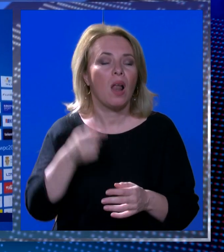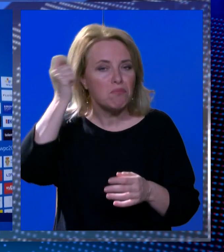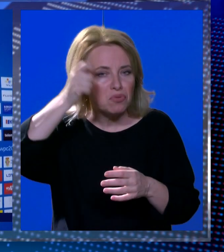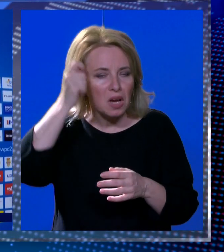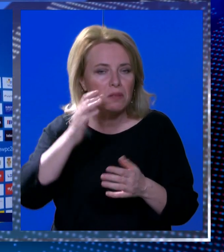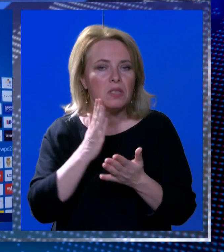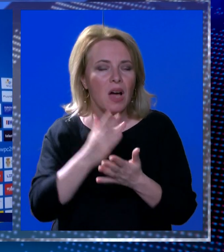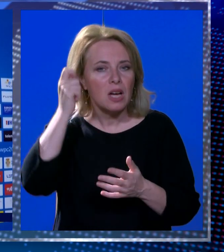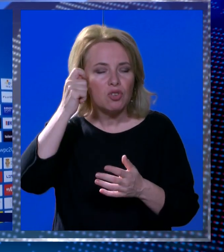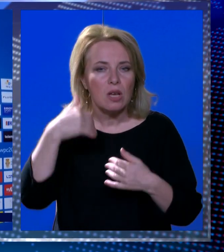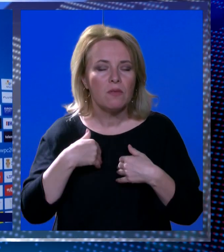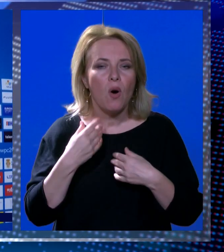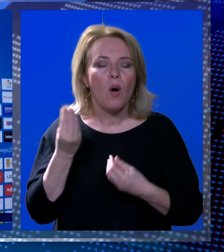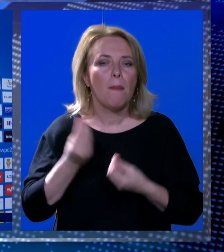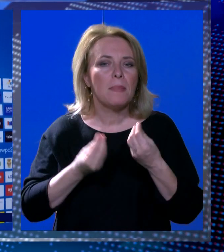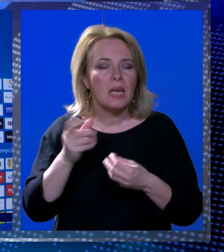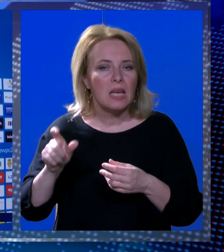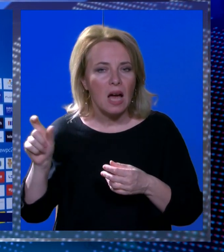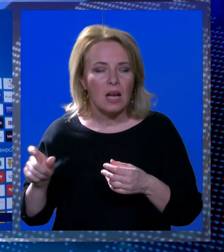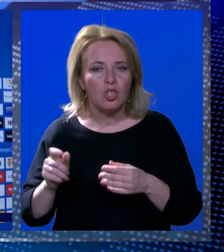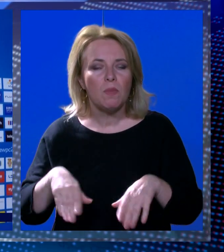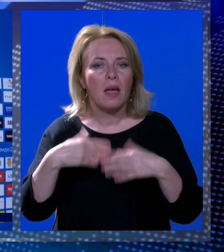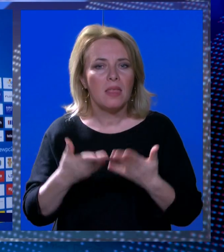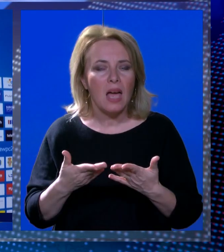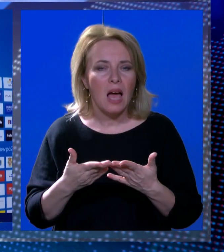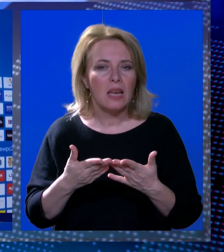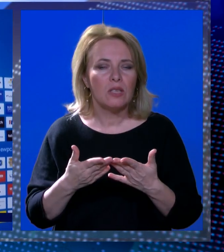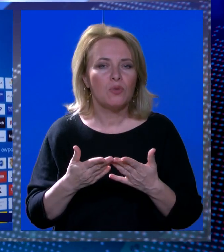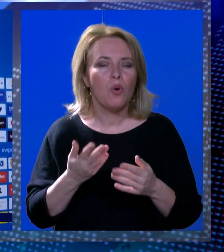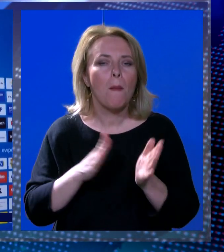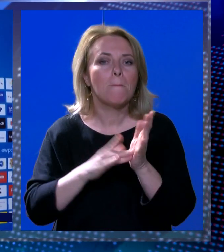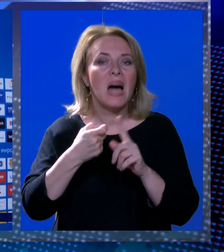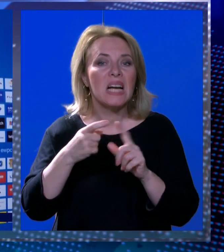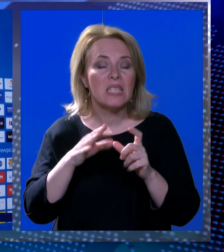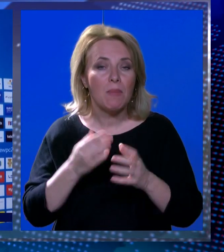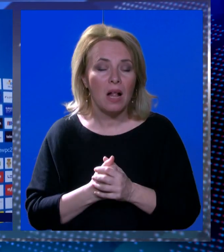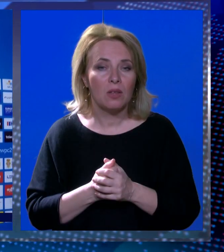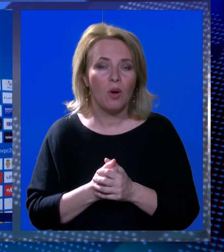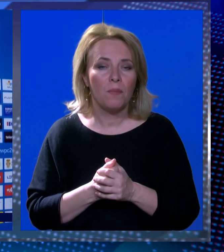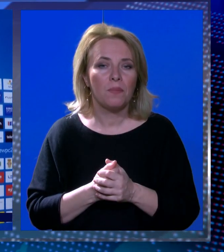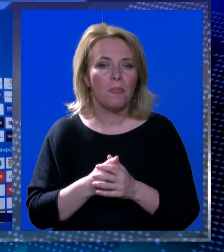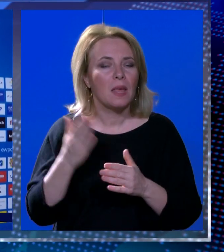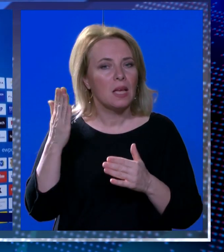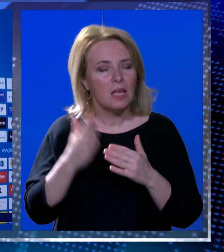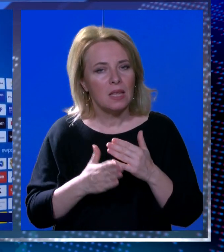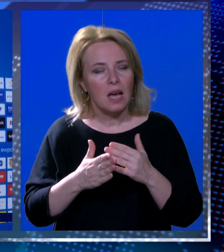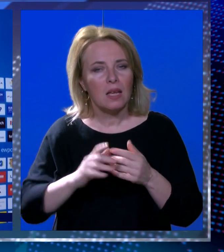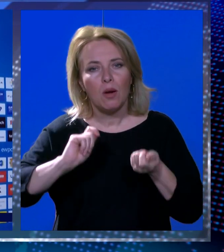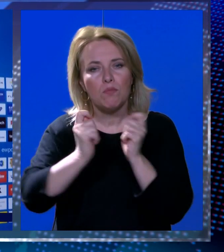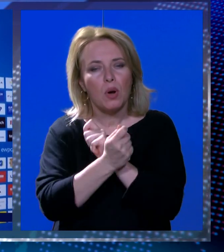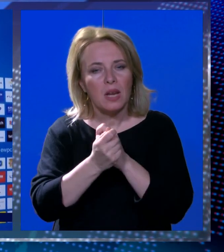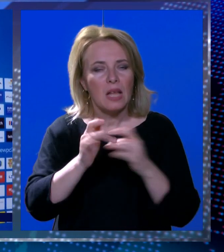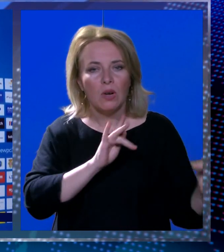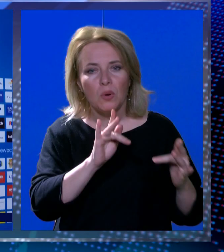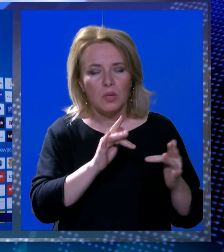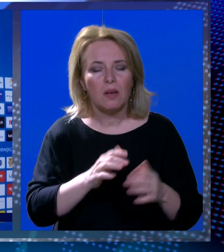čast mojim igračima, dali su blizu svog maksimuma u ovom momentu, čak se igrače manje posljednja 3 minuta kad smo imali taj brutality i